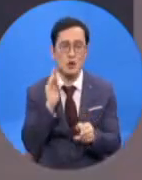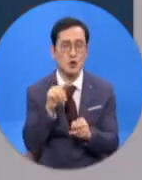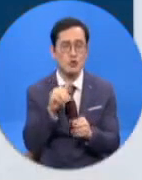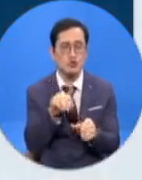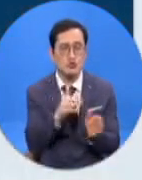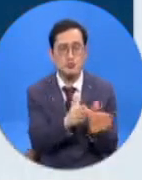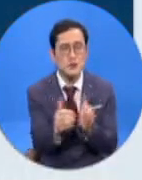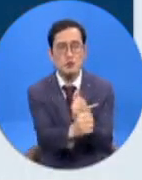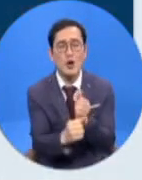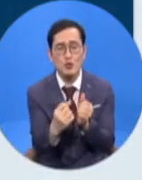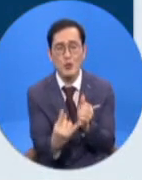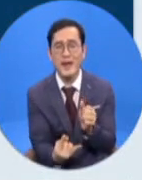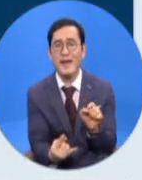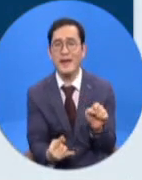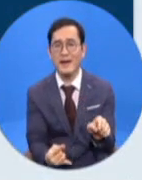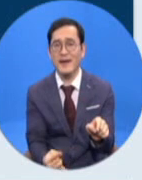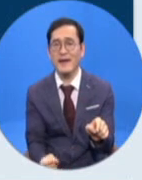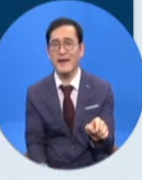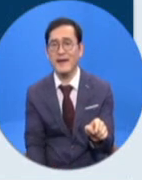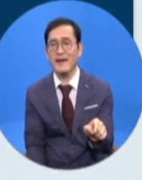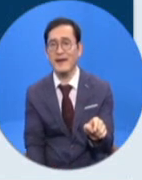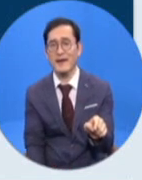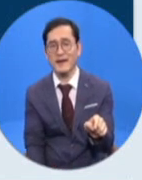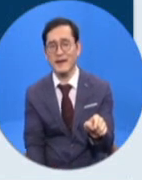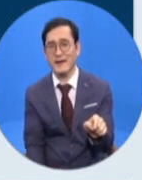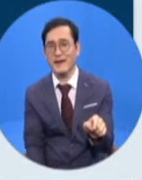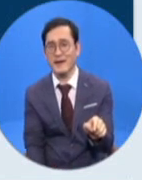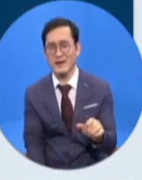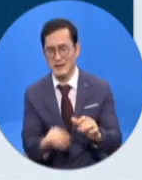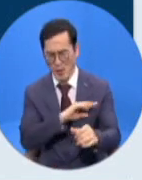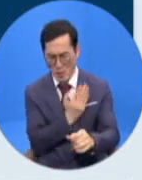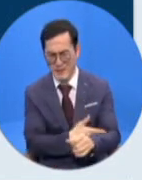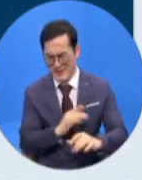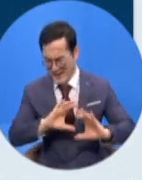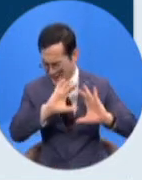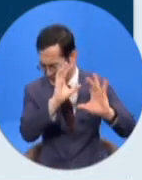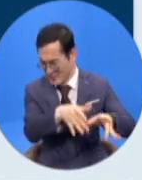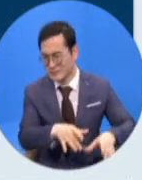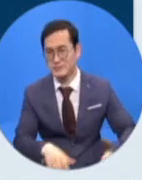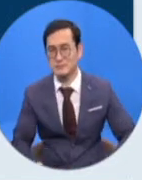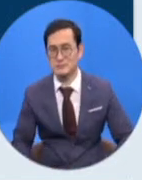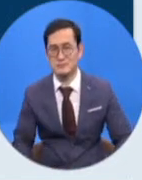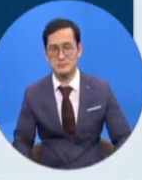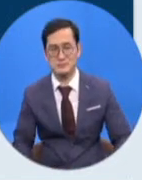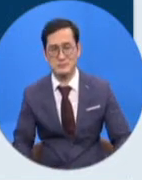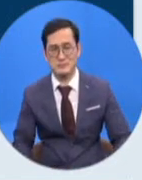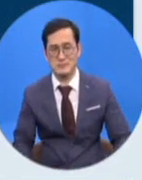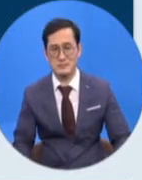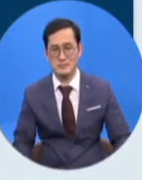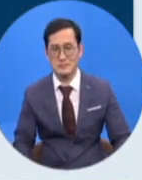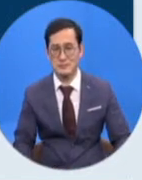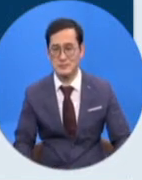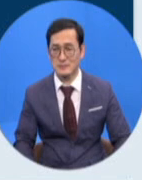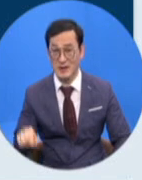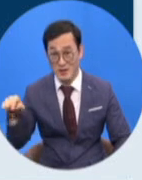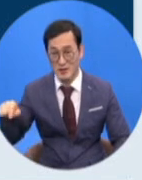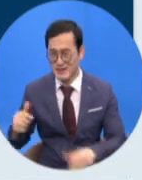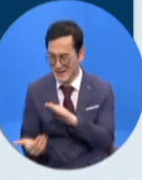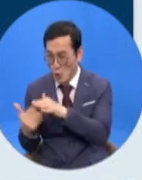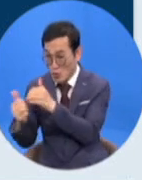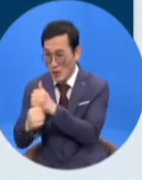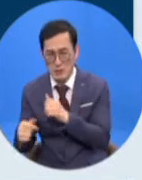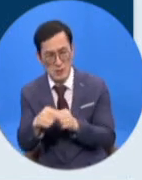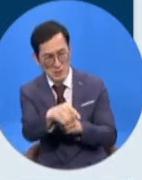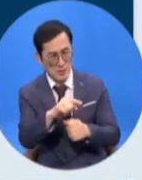최고위원에 들어 결정했다 고 하는 김재원 채우는 2기 아니라고 얘기하고 있고 이러니까 보기엔 좀 숨 들대로 모습이에요 근데 한 가지 저는 이런 조언을